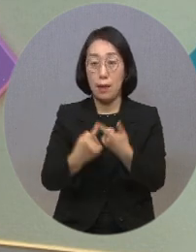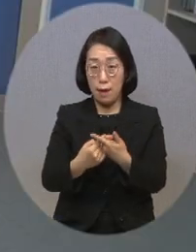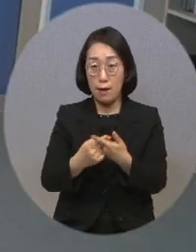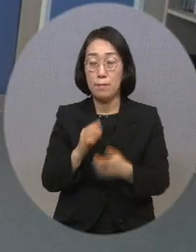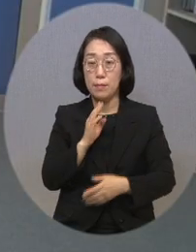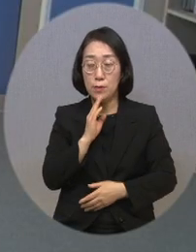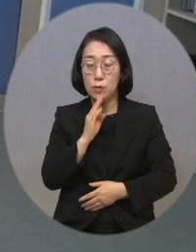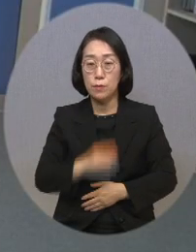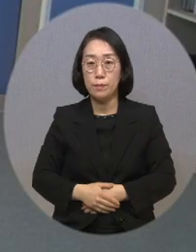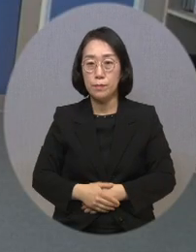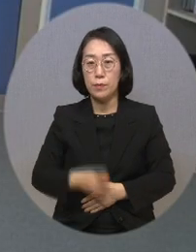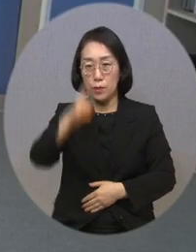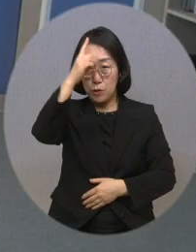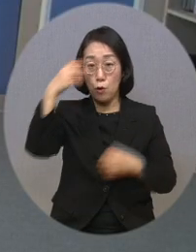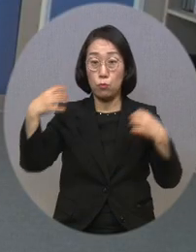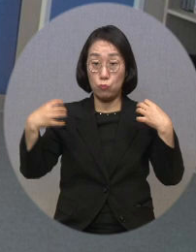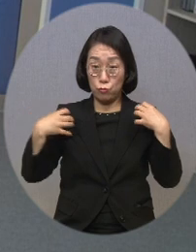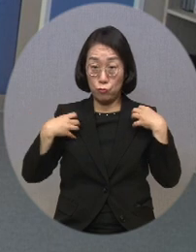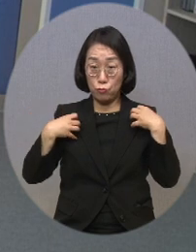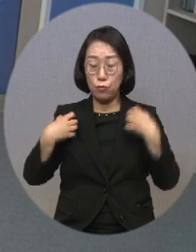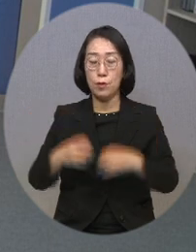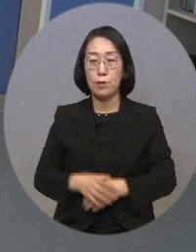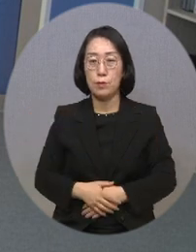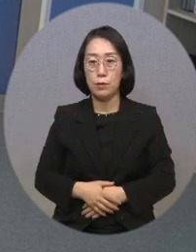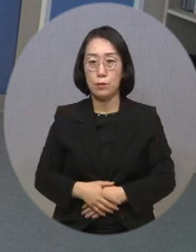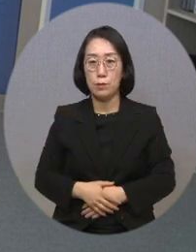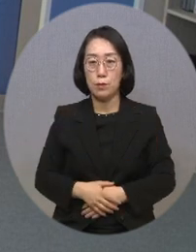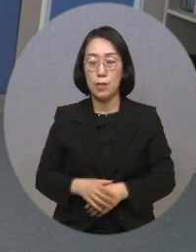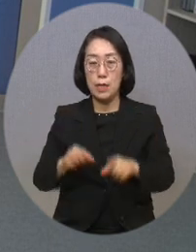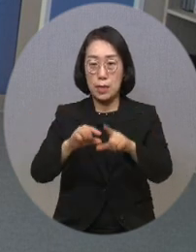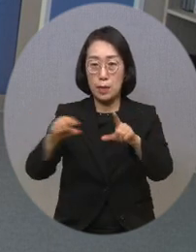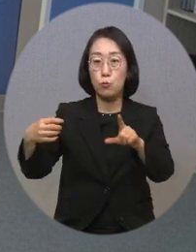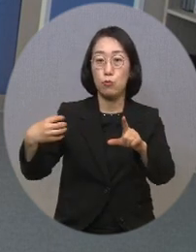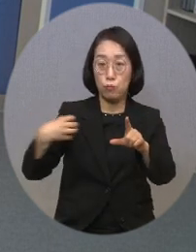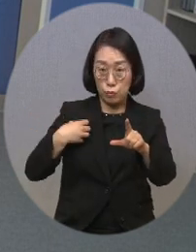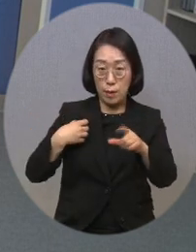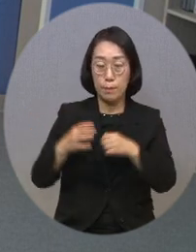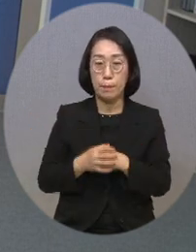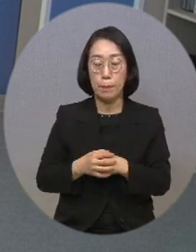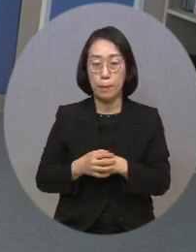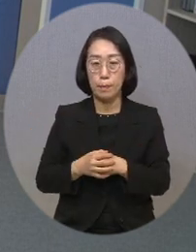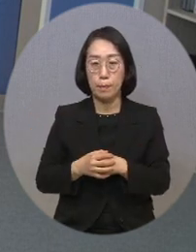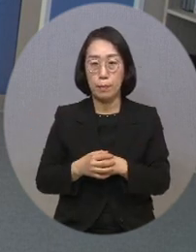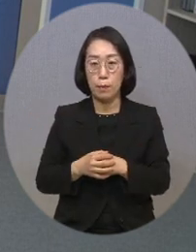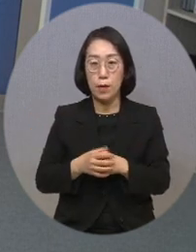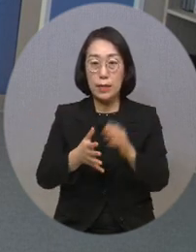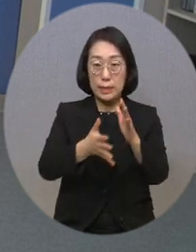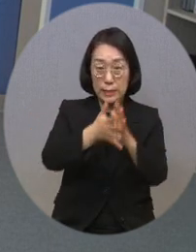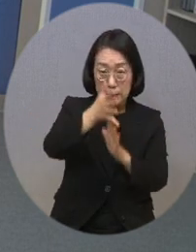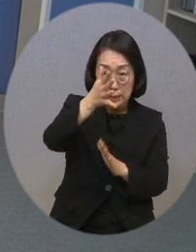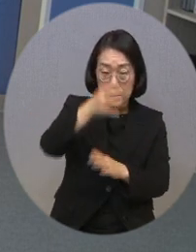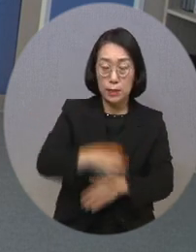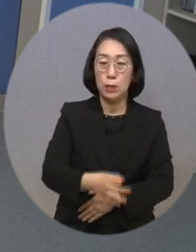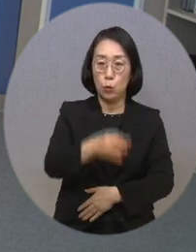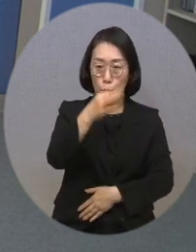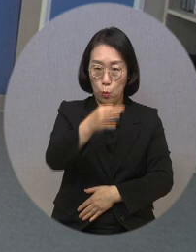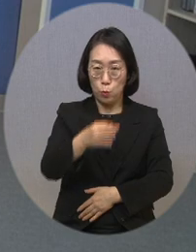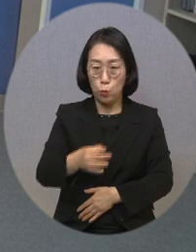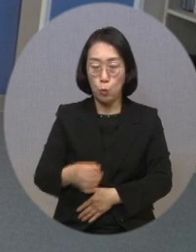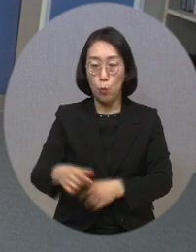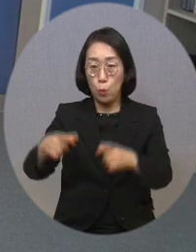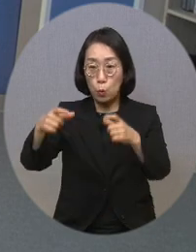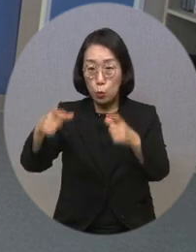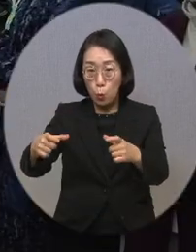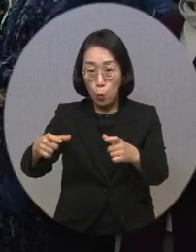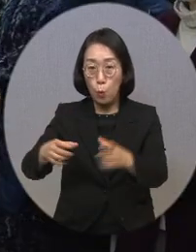그래서 국가에서 얼마를 부담을 하고 또 네. 도비 또 시비가 이렇게 매칭이 돼서 네. 어떤 그